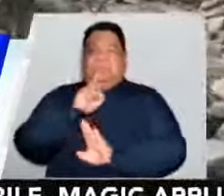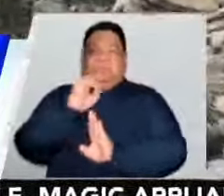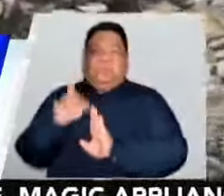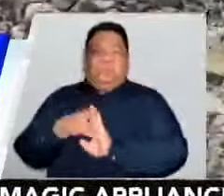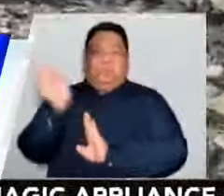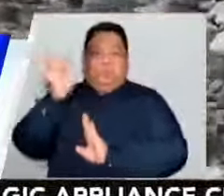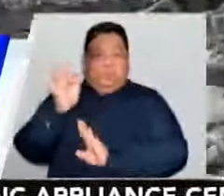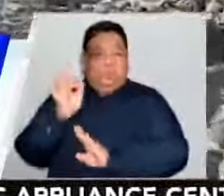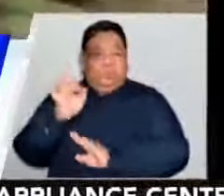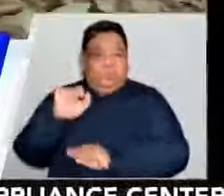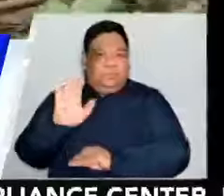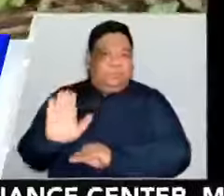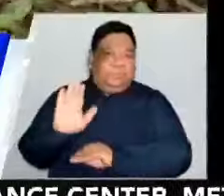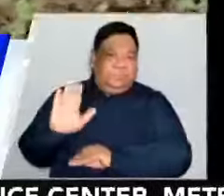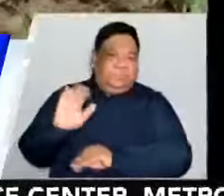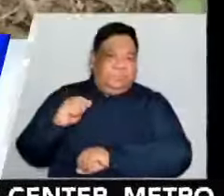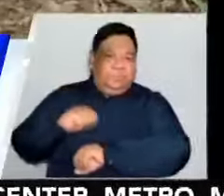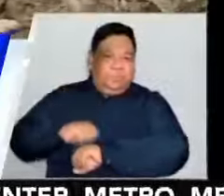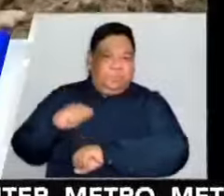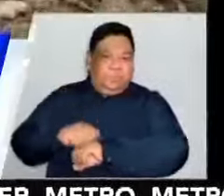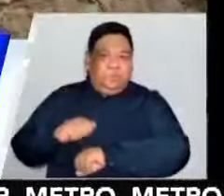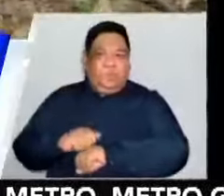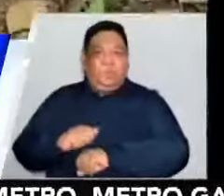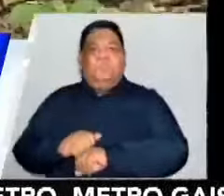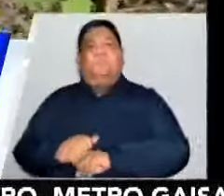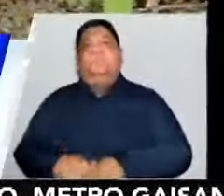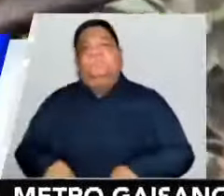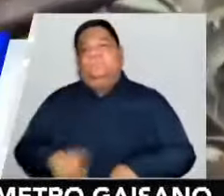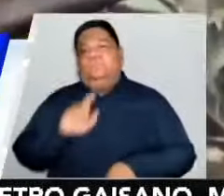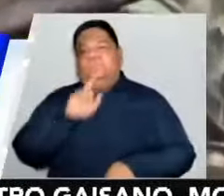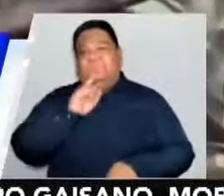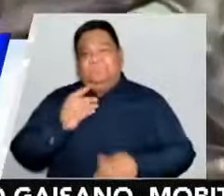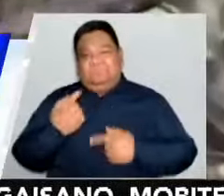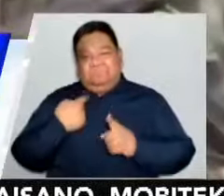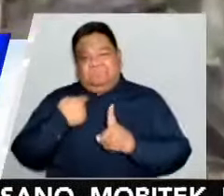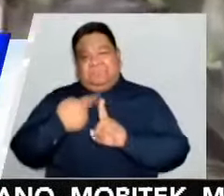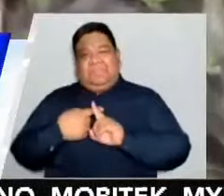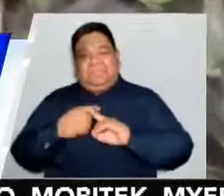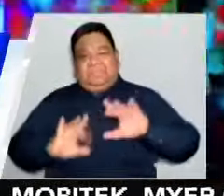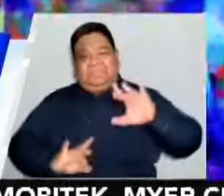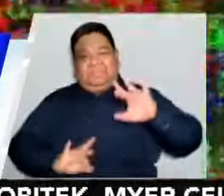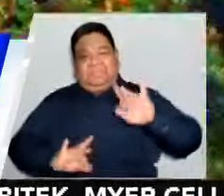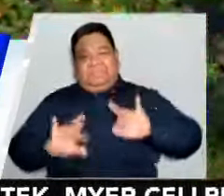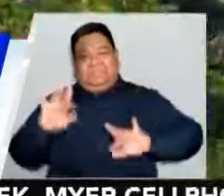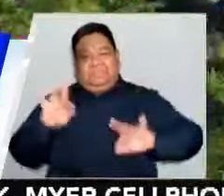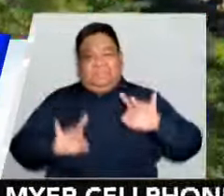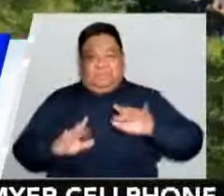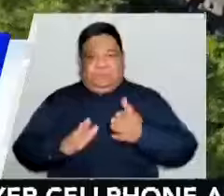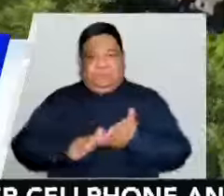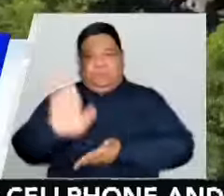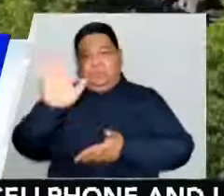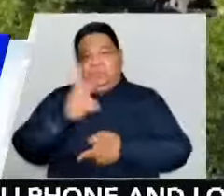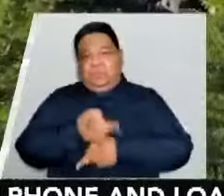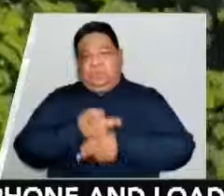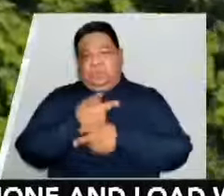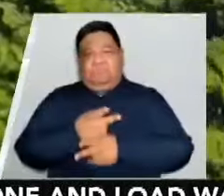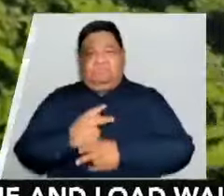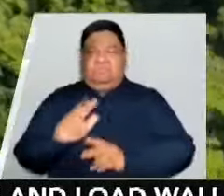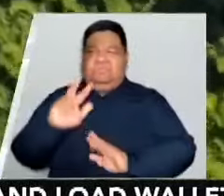challenge pa tuwing tag-ulan dahil sa maputik na daan. Hanggang 3 oras ang hike, pero pagdating sa